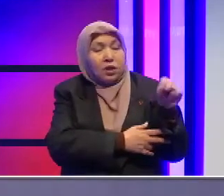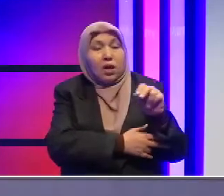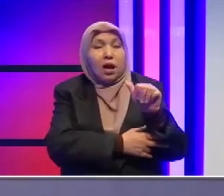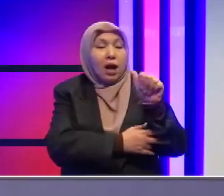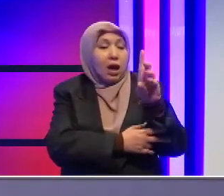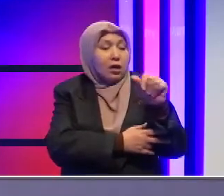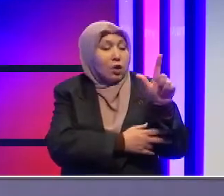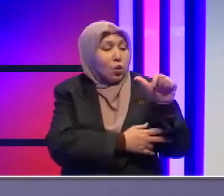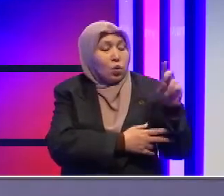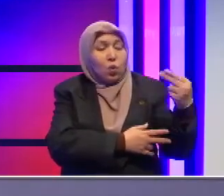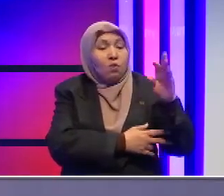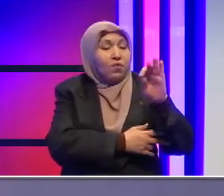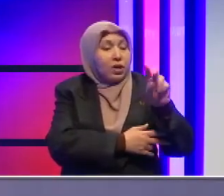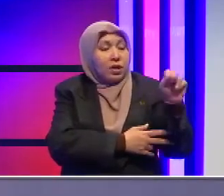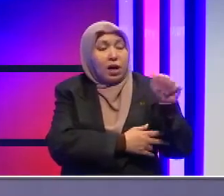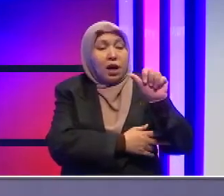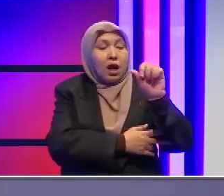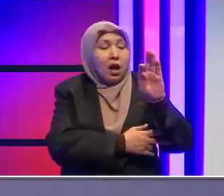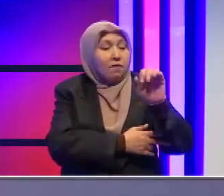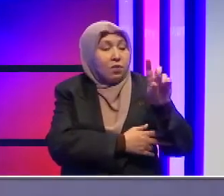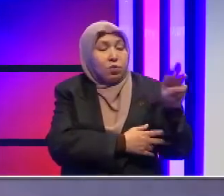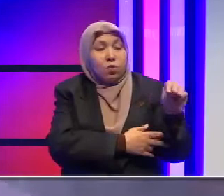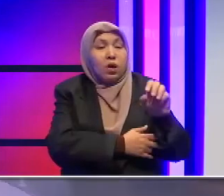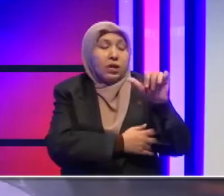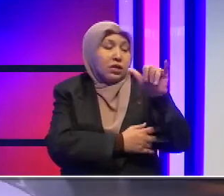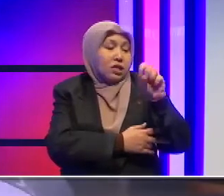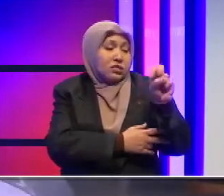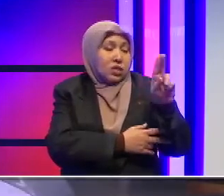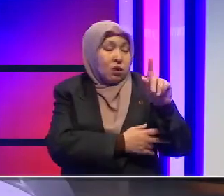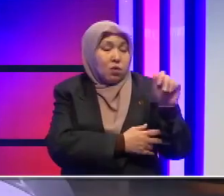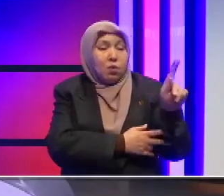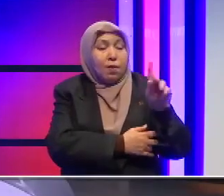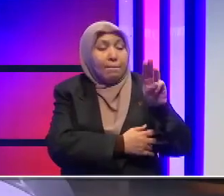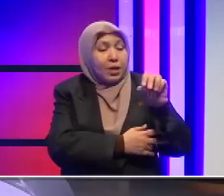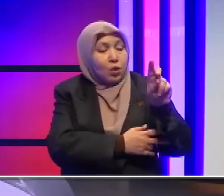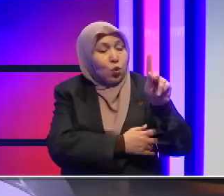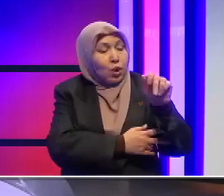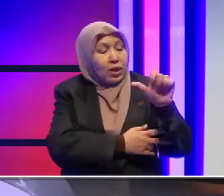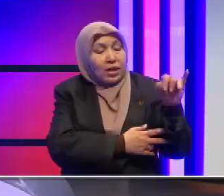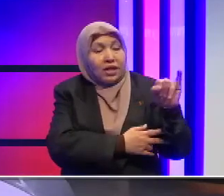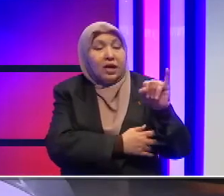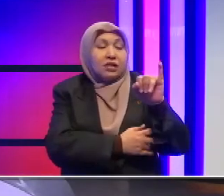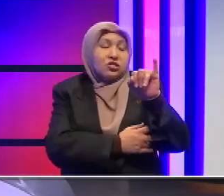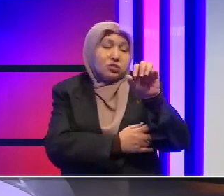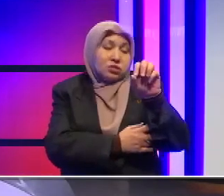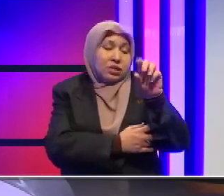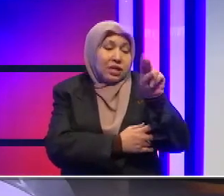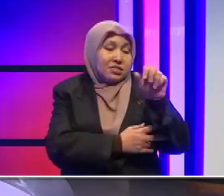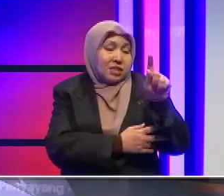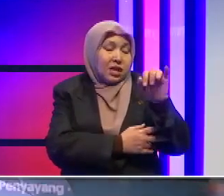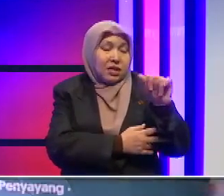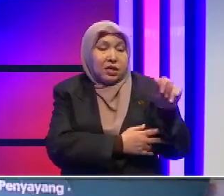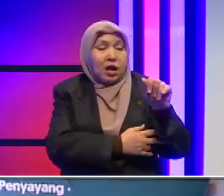عدل فينا قضاؤك نسألك اللهم من كل اسم هو لك سميت به نفسك